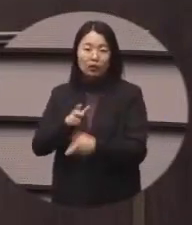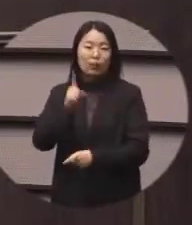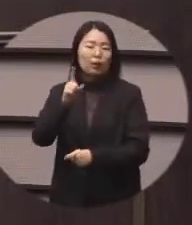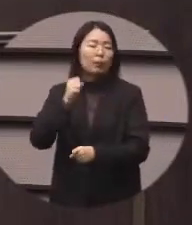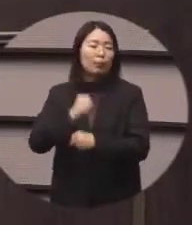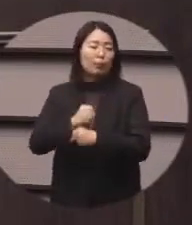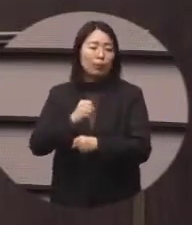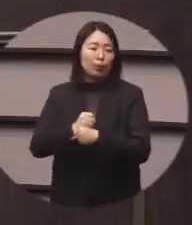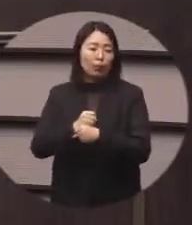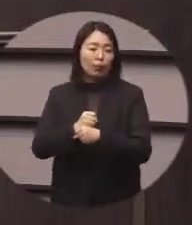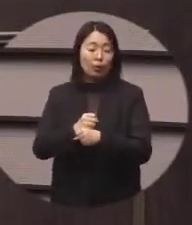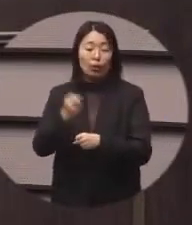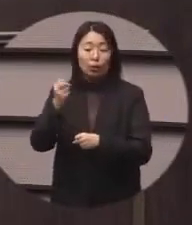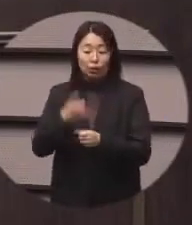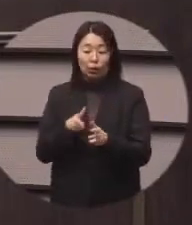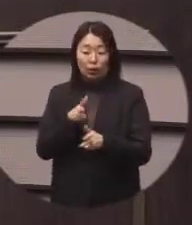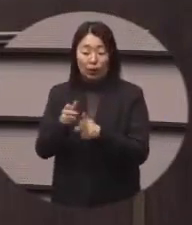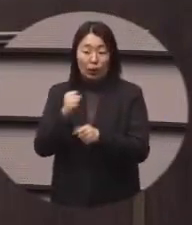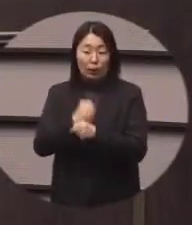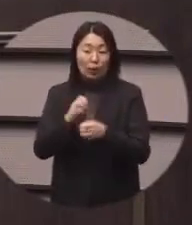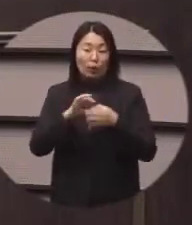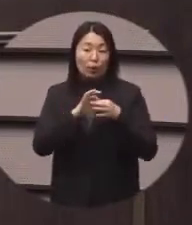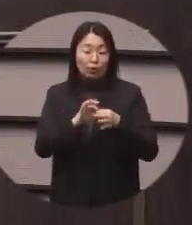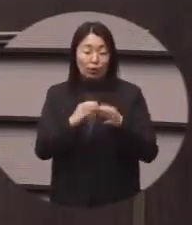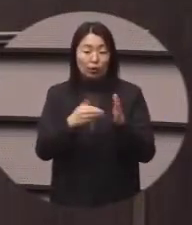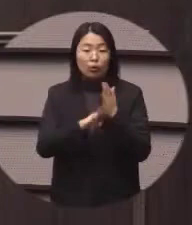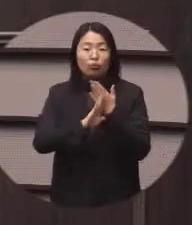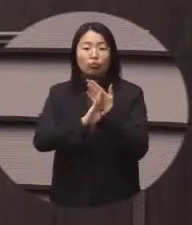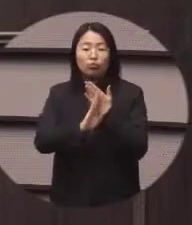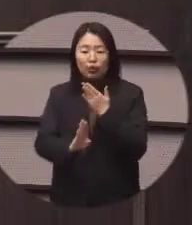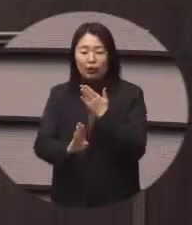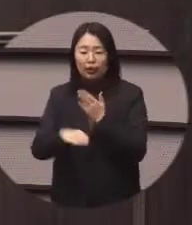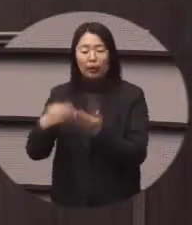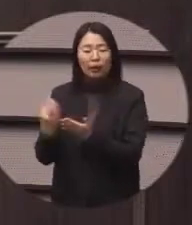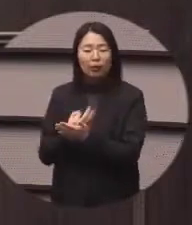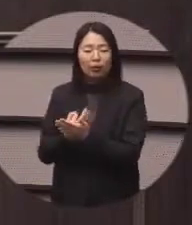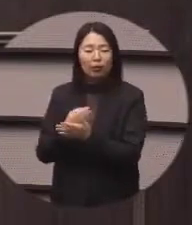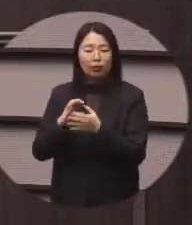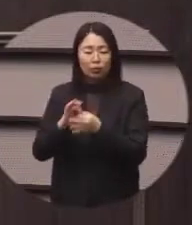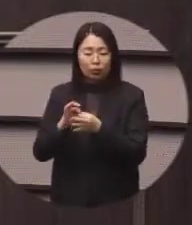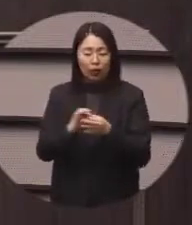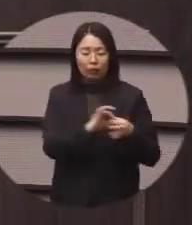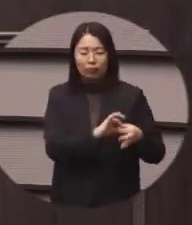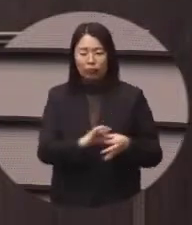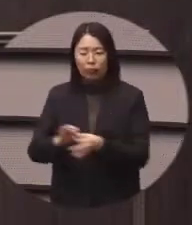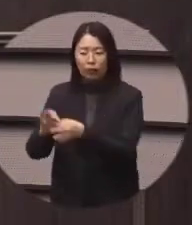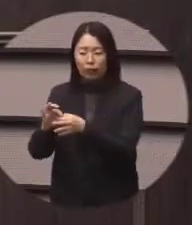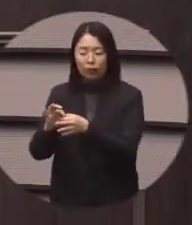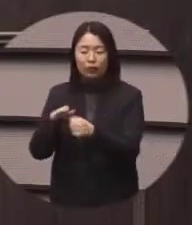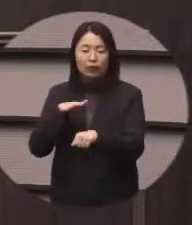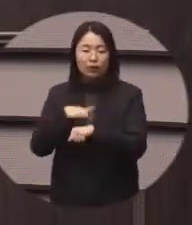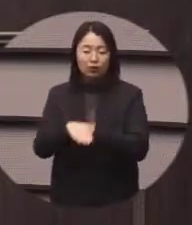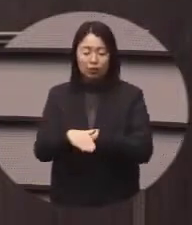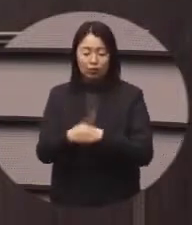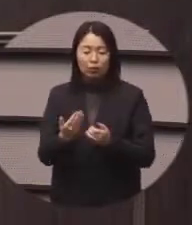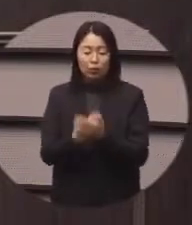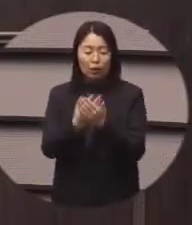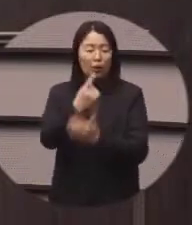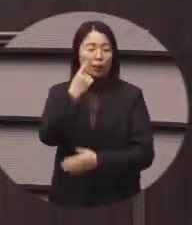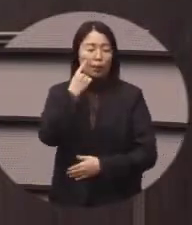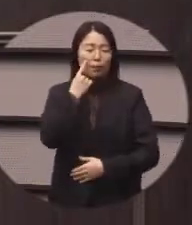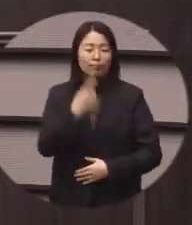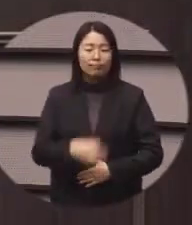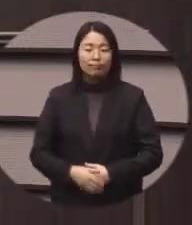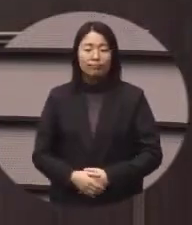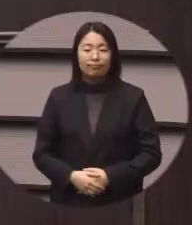활성화로 직결될 수 있는 대한민국 목재교육의 중심지로 육성하도록 하겠습니다. 현장